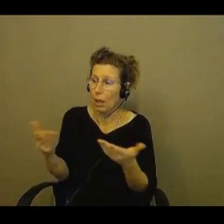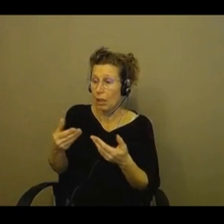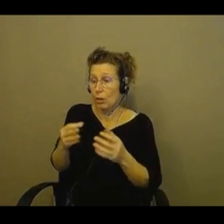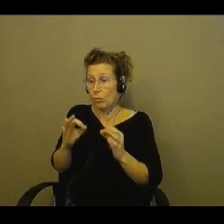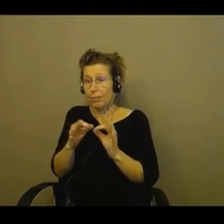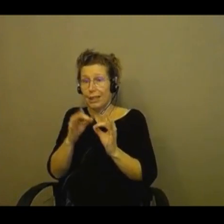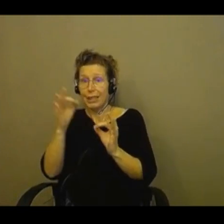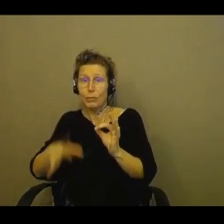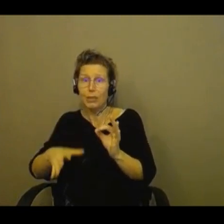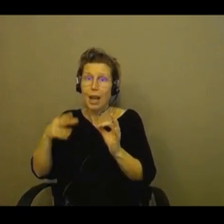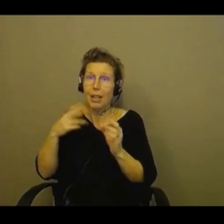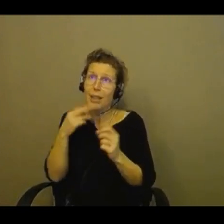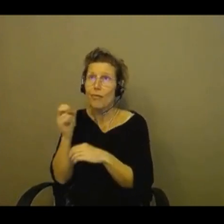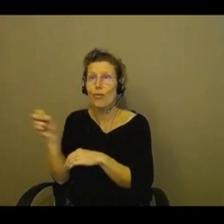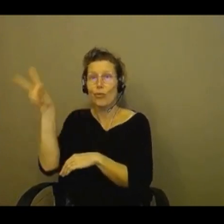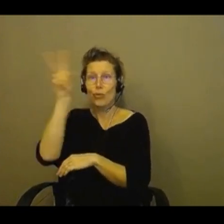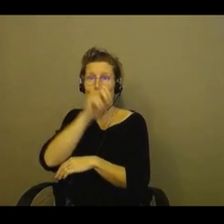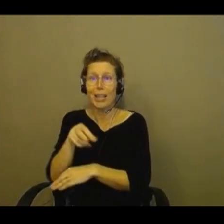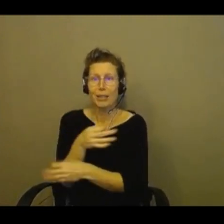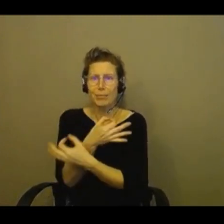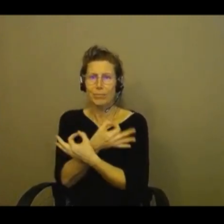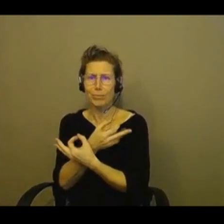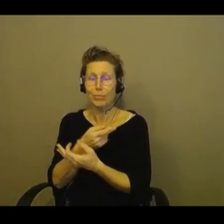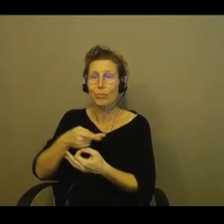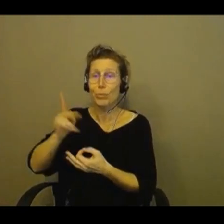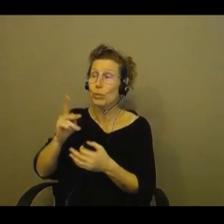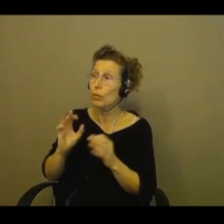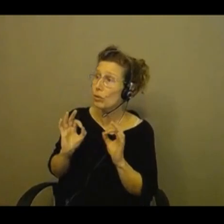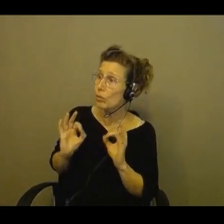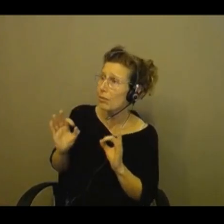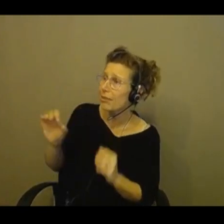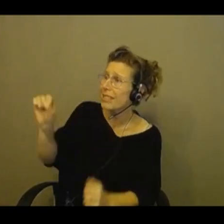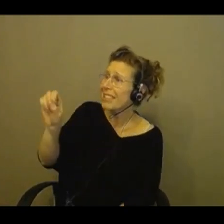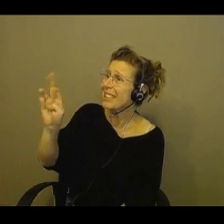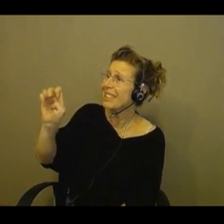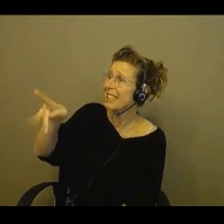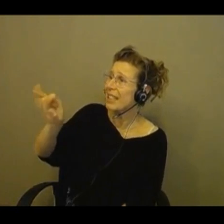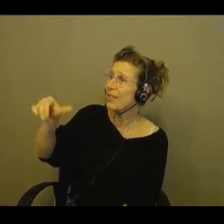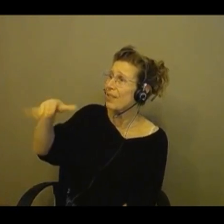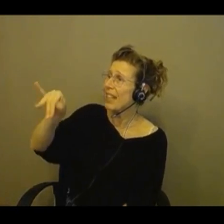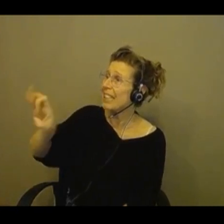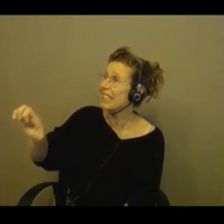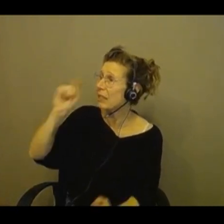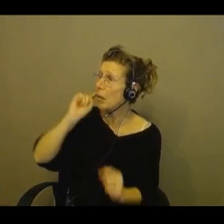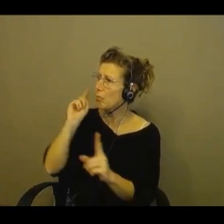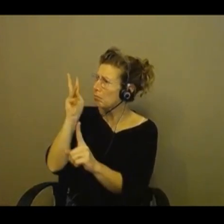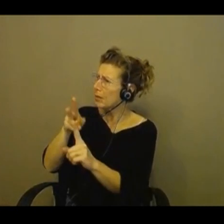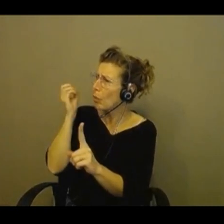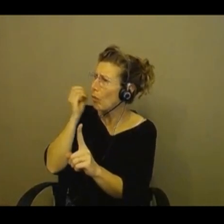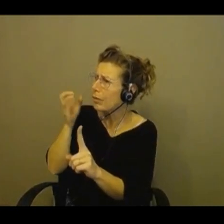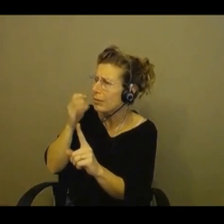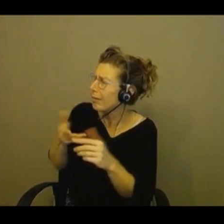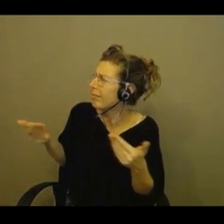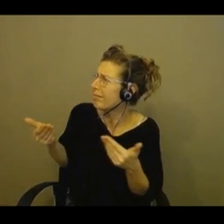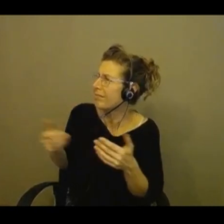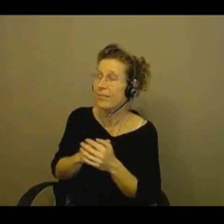la tête dans les nuages. Donc Stéphanie, quelles sont vos missions quotidiennes au sein d'Air France ? Alors, au